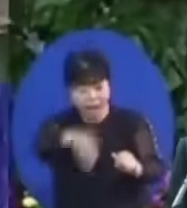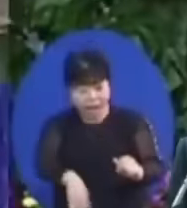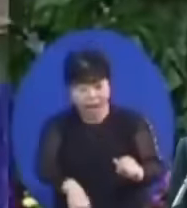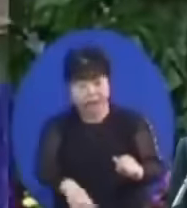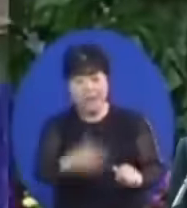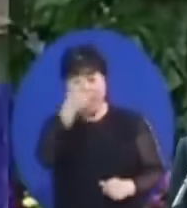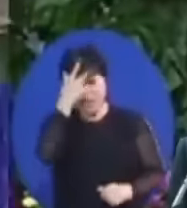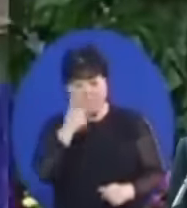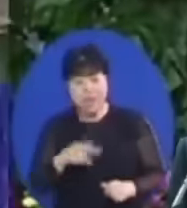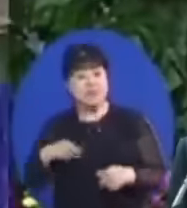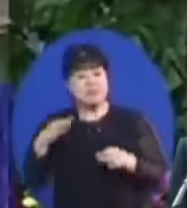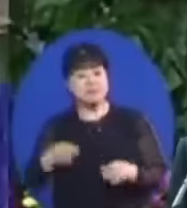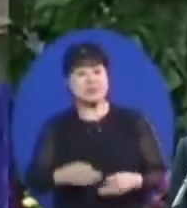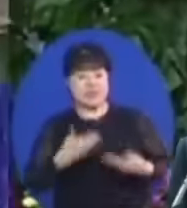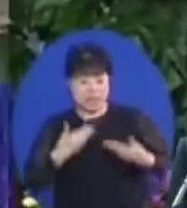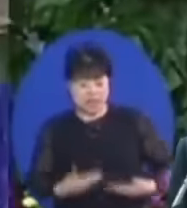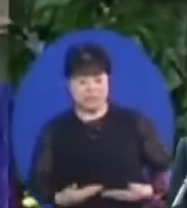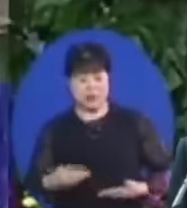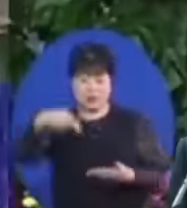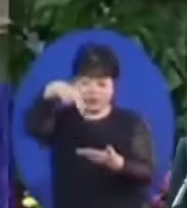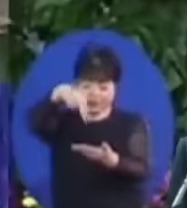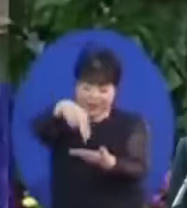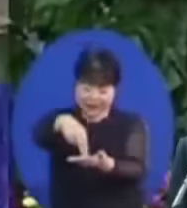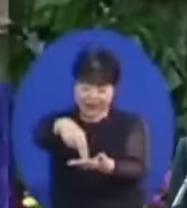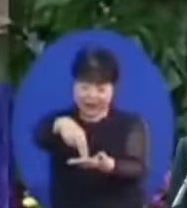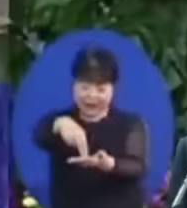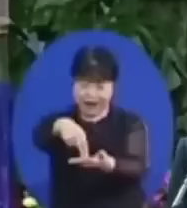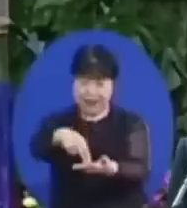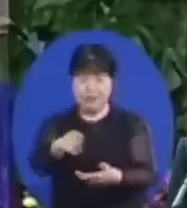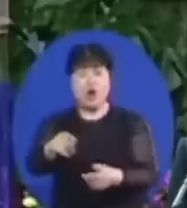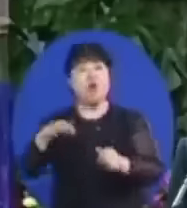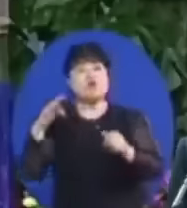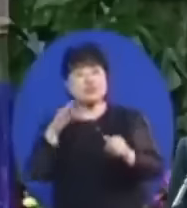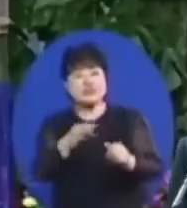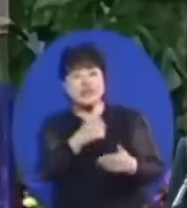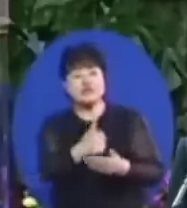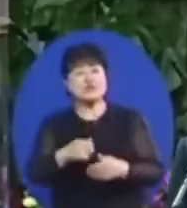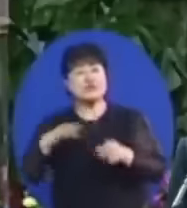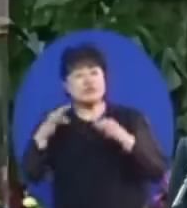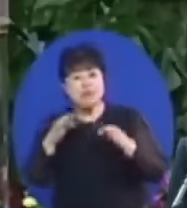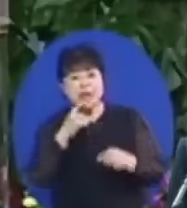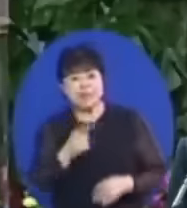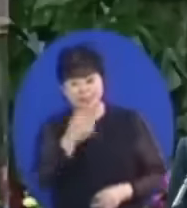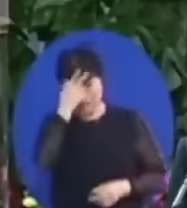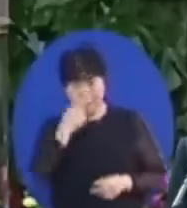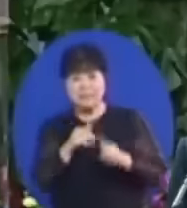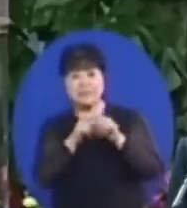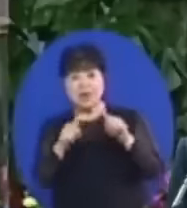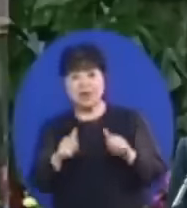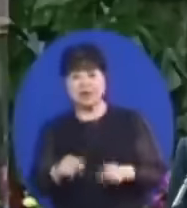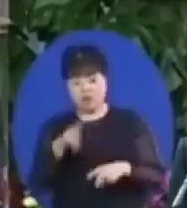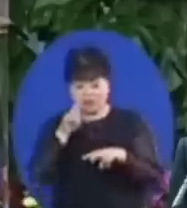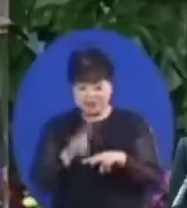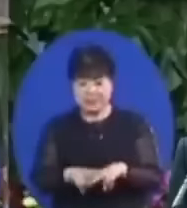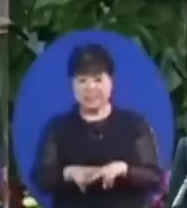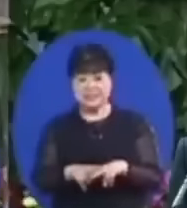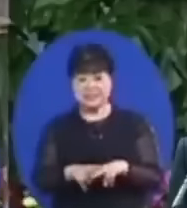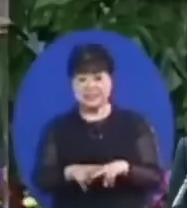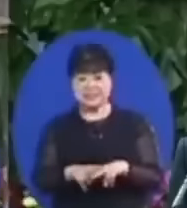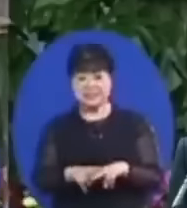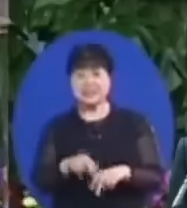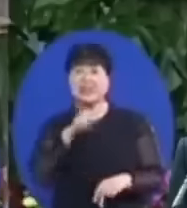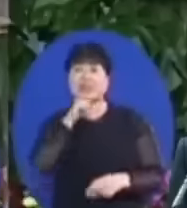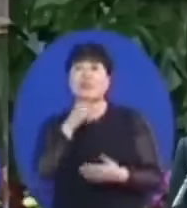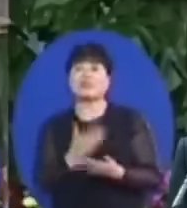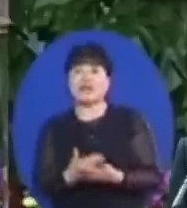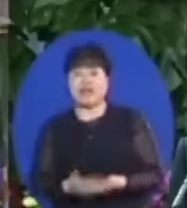그 맹인을 부르며 이르되 안심하고 일어나라 하니 그가 너를 부르신다 하며 바디메오가 그 자리에서 자기가